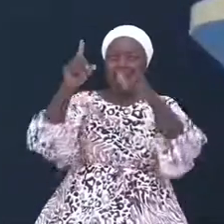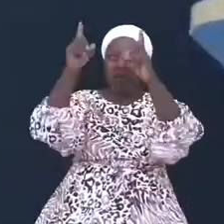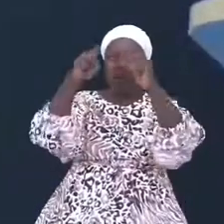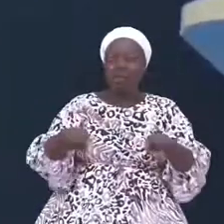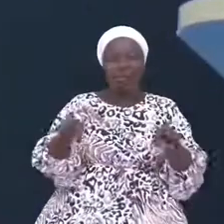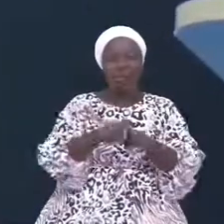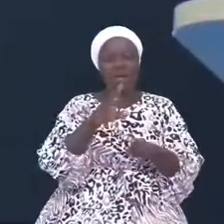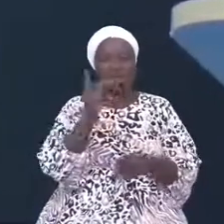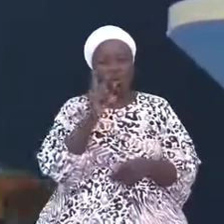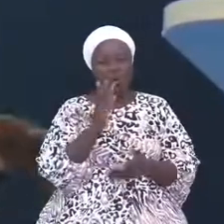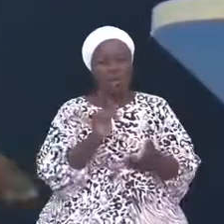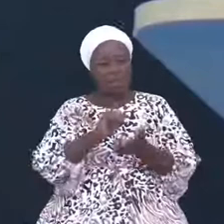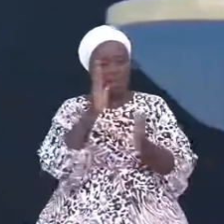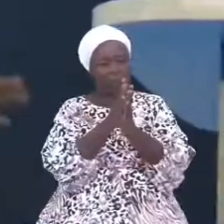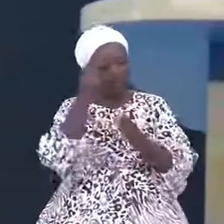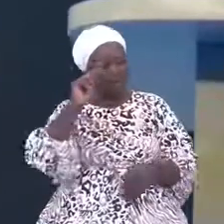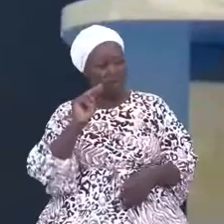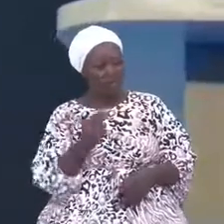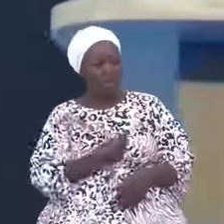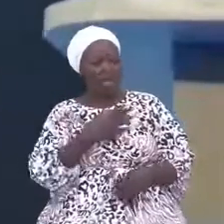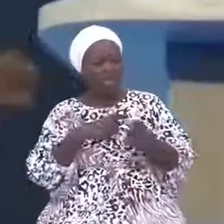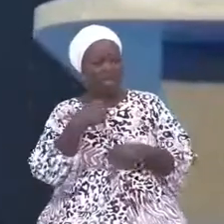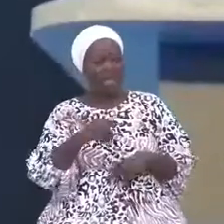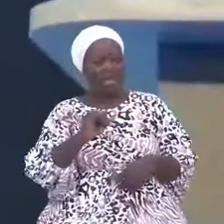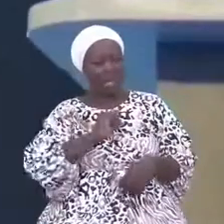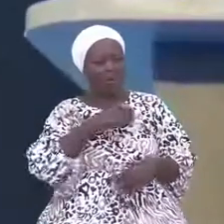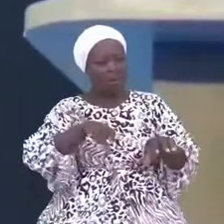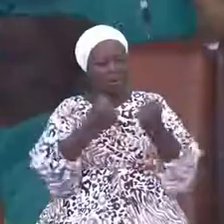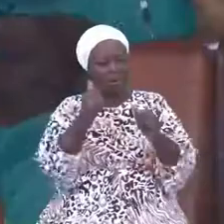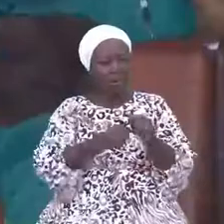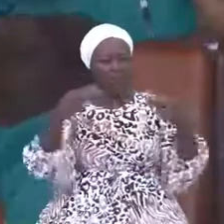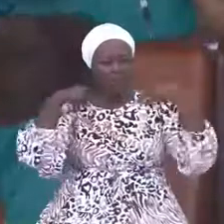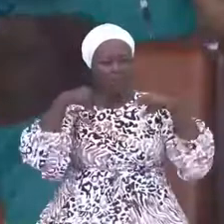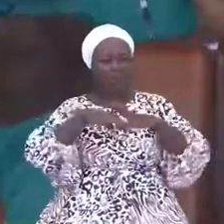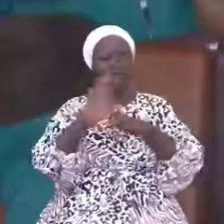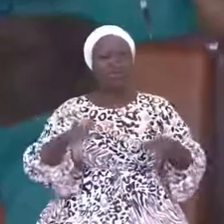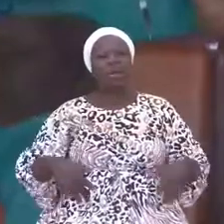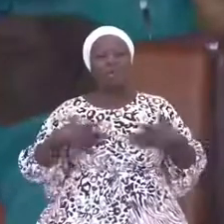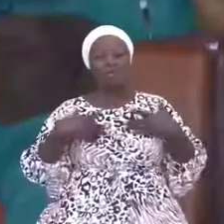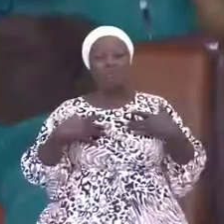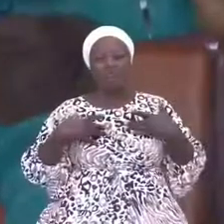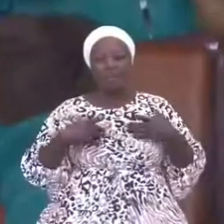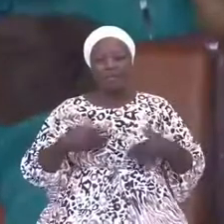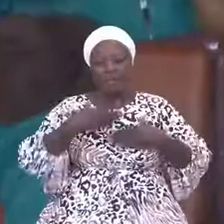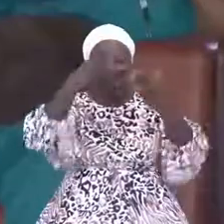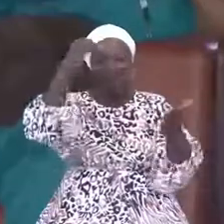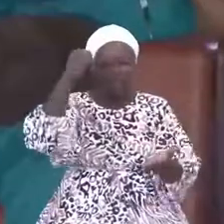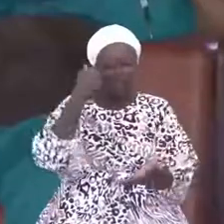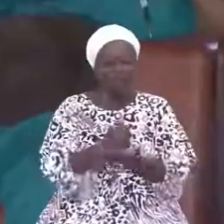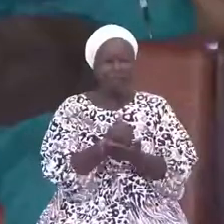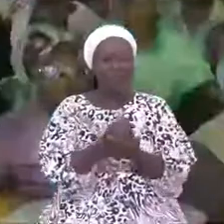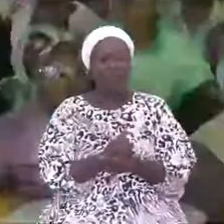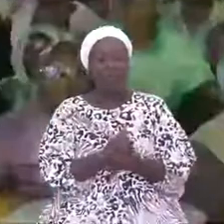à la désobéissance, Christ est venu en tant que médiateur et il dit, je vais briser toutes les chaînes de ta